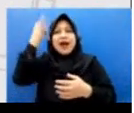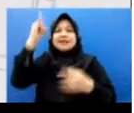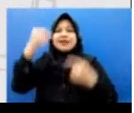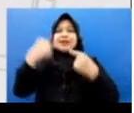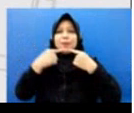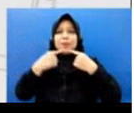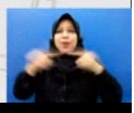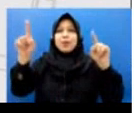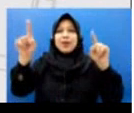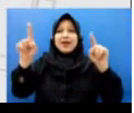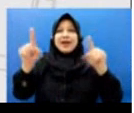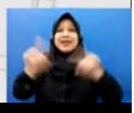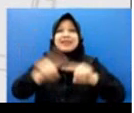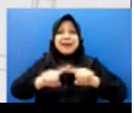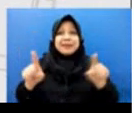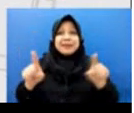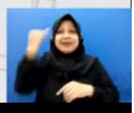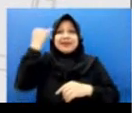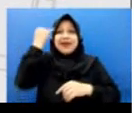yang valid.